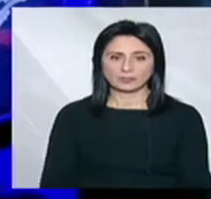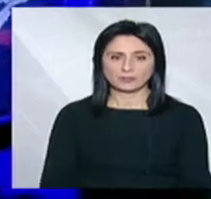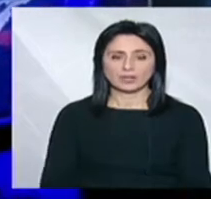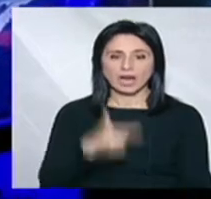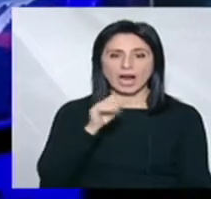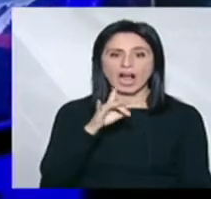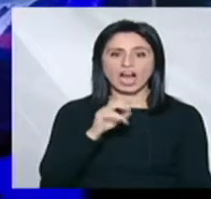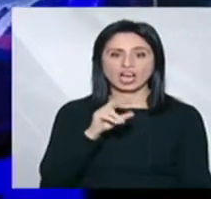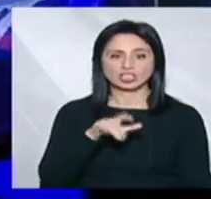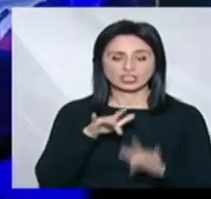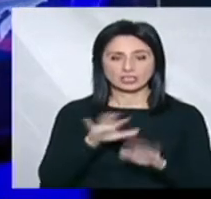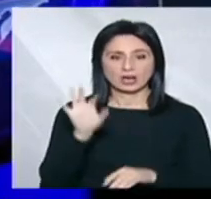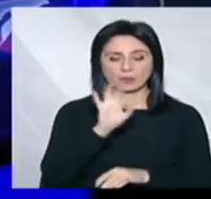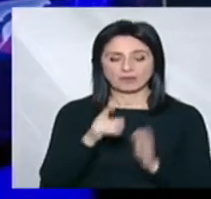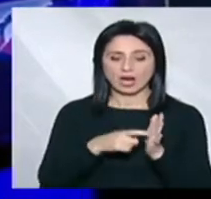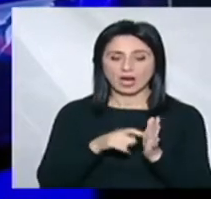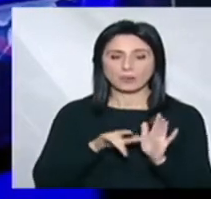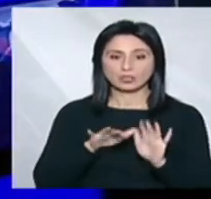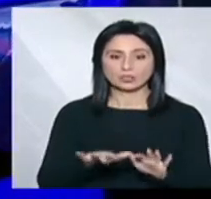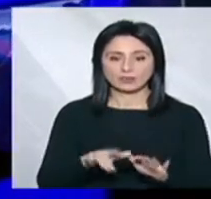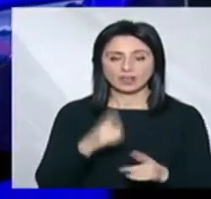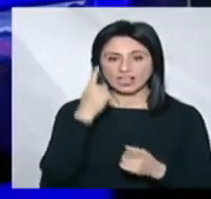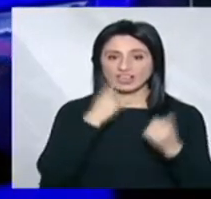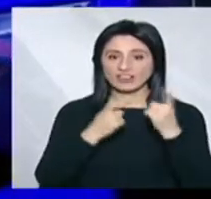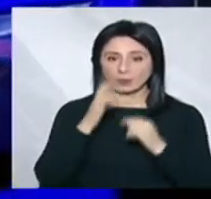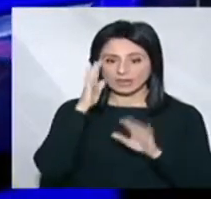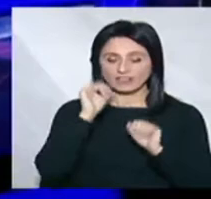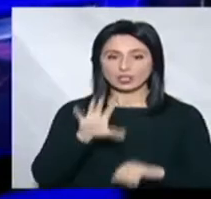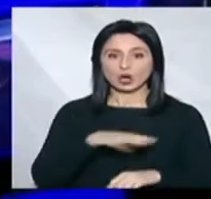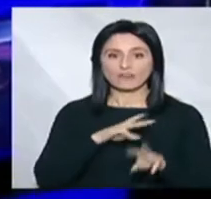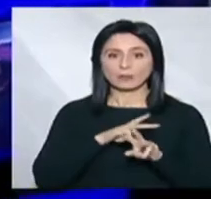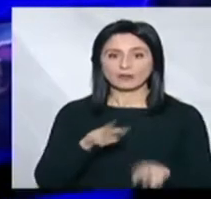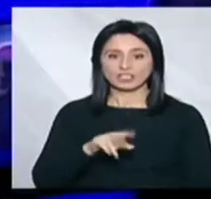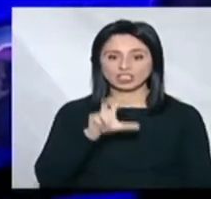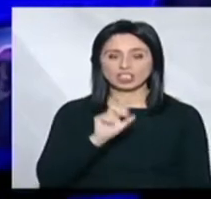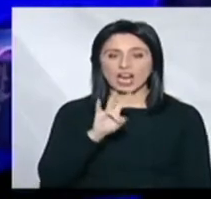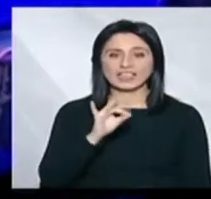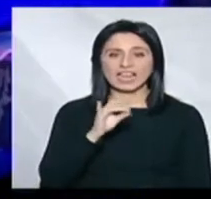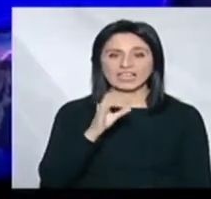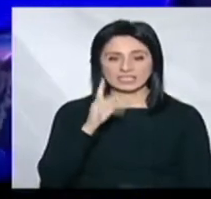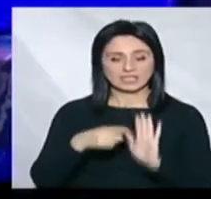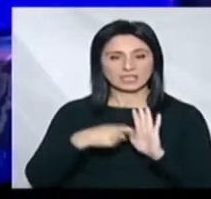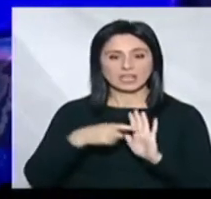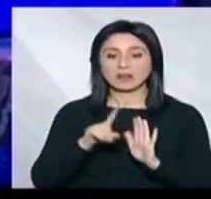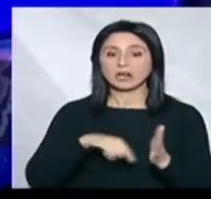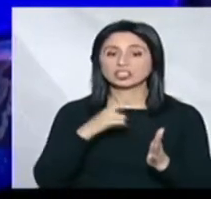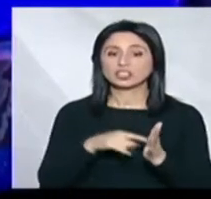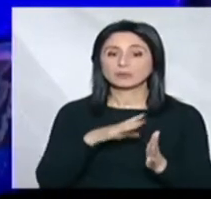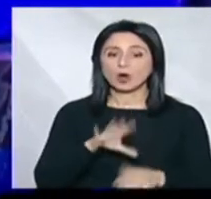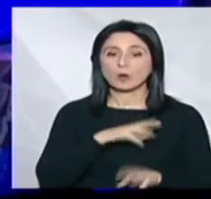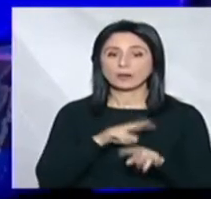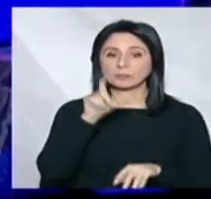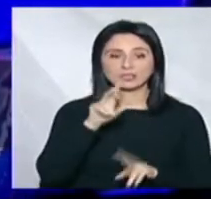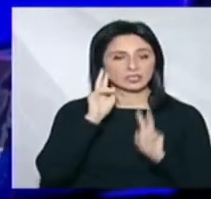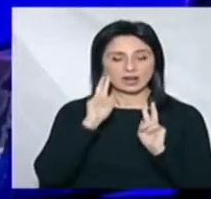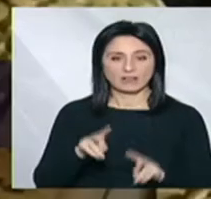Tavid Garajis sakmaze mimdinare gamozebis farglebshi gavtselebuli informatsii tavdatsvis qopili ministri Mindia Janelidzets daikitqa ra sheketqobi dausves qopil ministrs